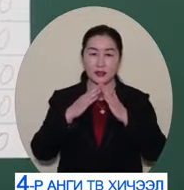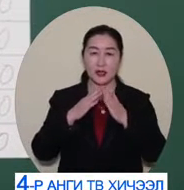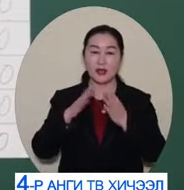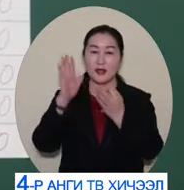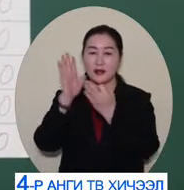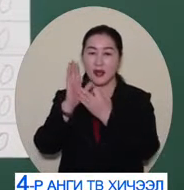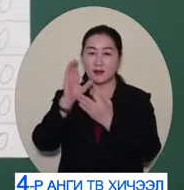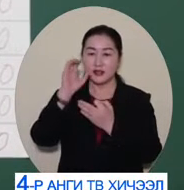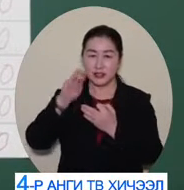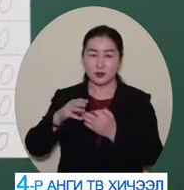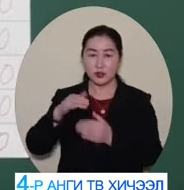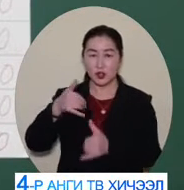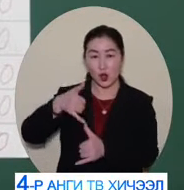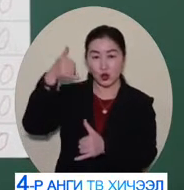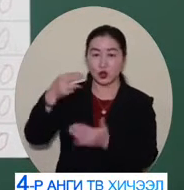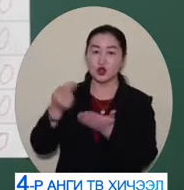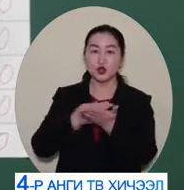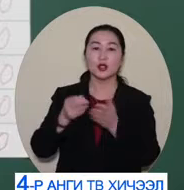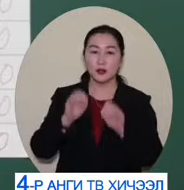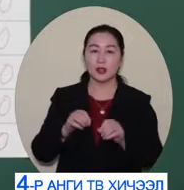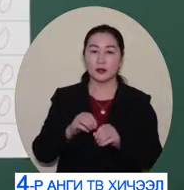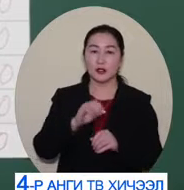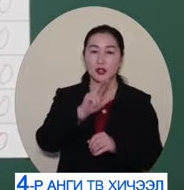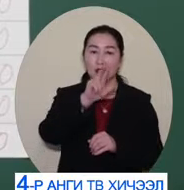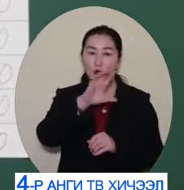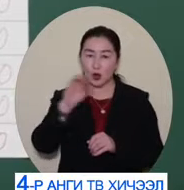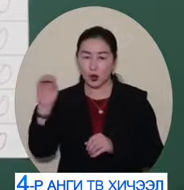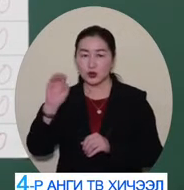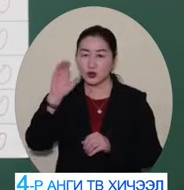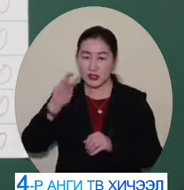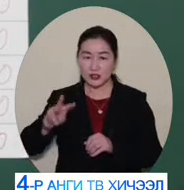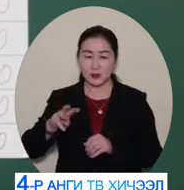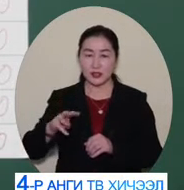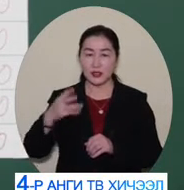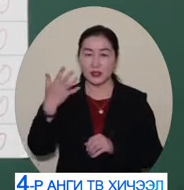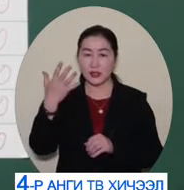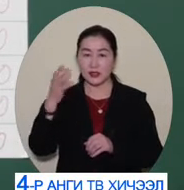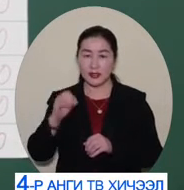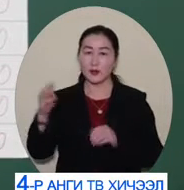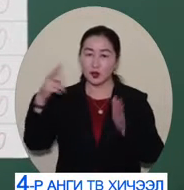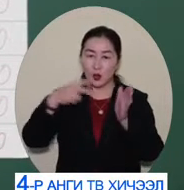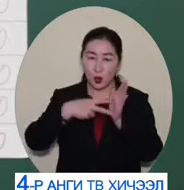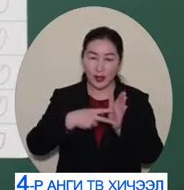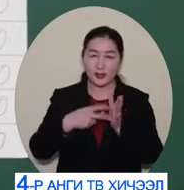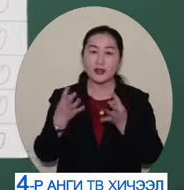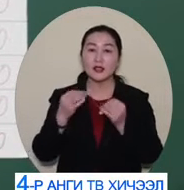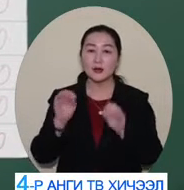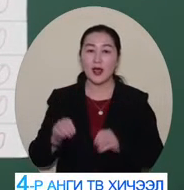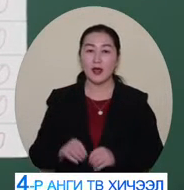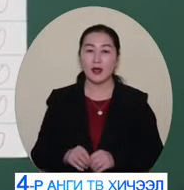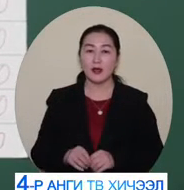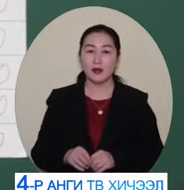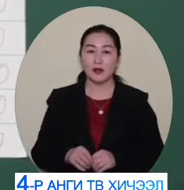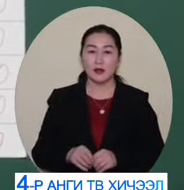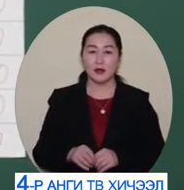8 см-ээр зурх нь шүү. За байшингаа 8 см өндөртөө зурвал болох юм байна тийм ээ. За 300